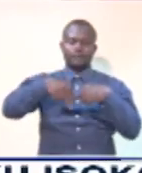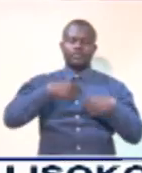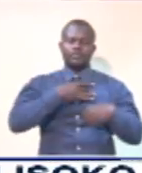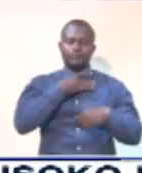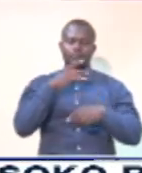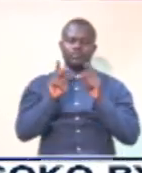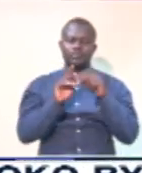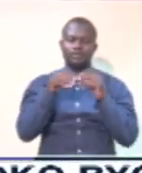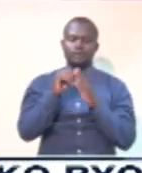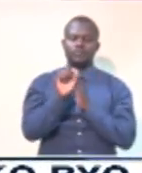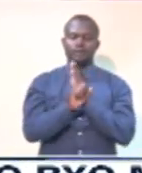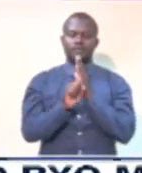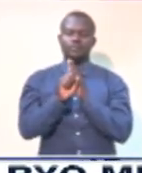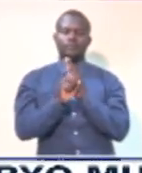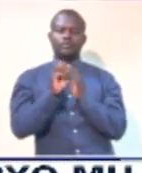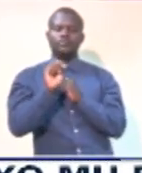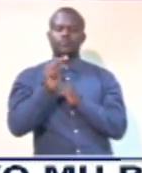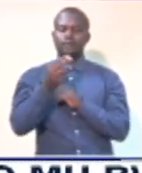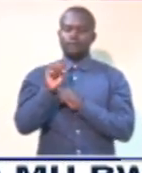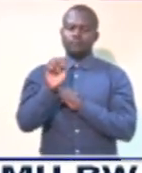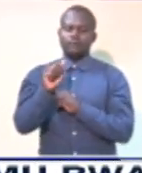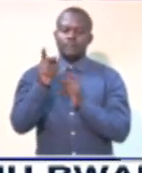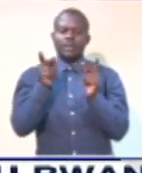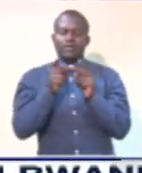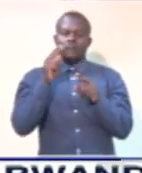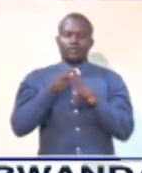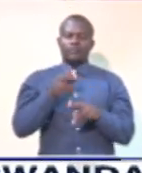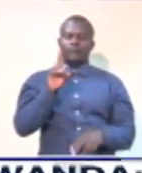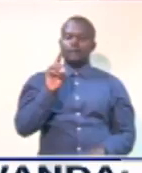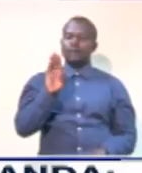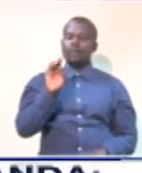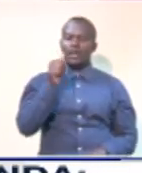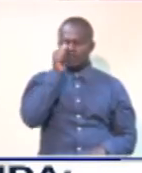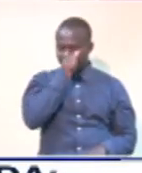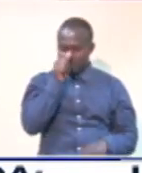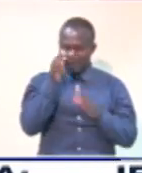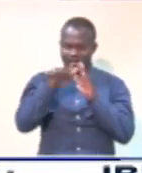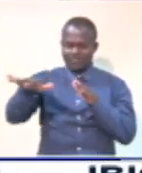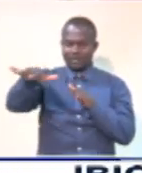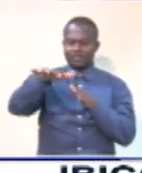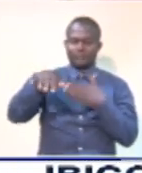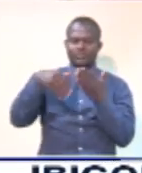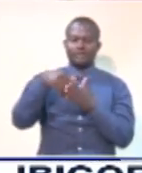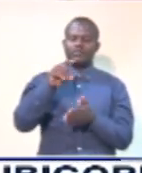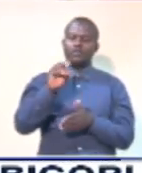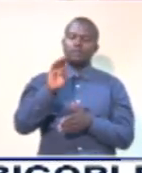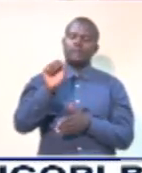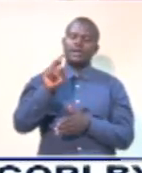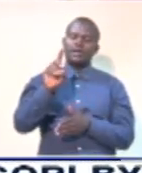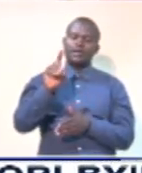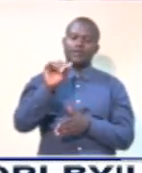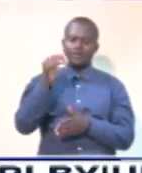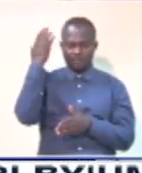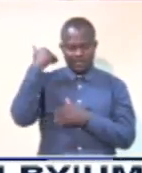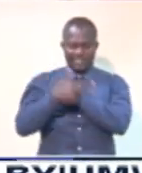Twasuye abaturage bo mu murenge wa Muhima ahamenyekanye nka Dobandi kubera ibikorwa byiganjemo ubujura n'urugomo